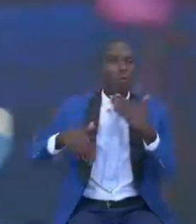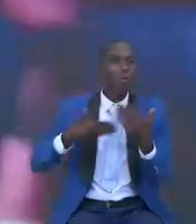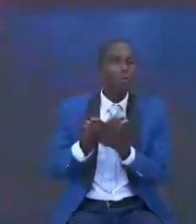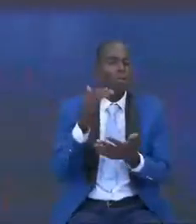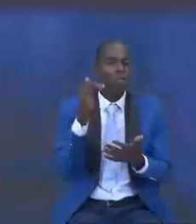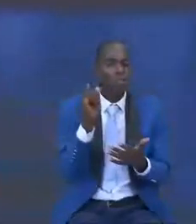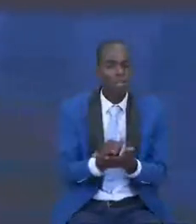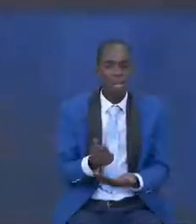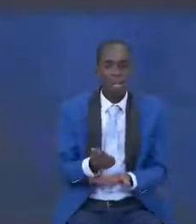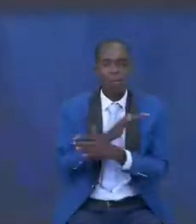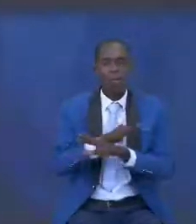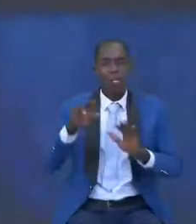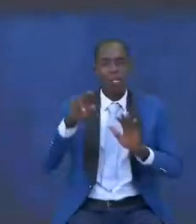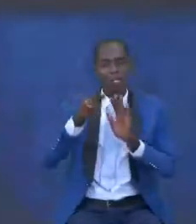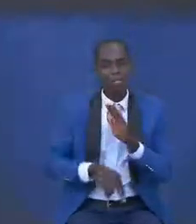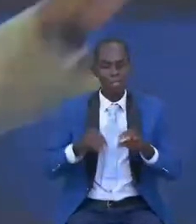sauveur,